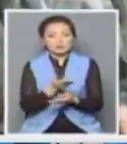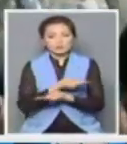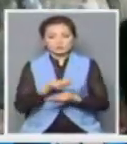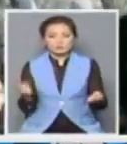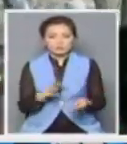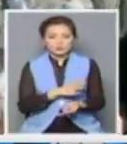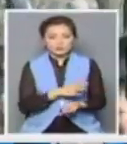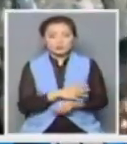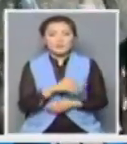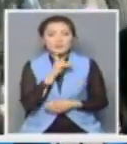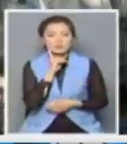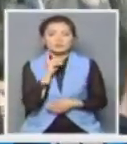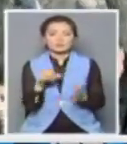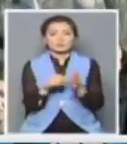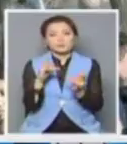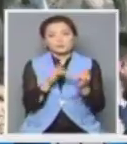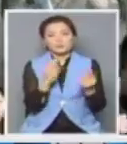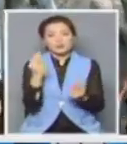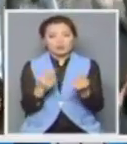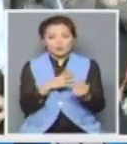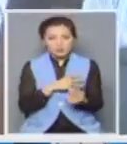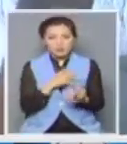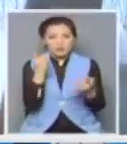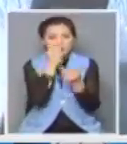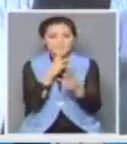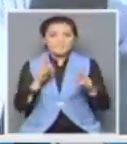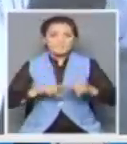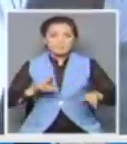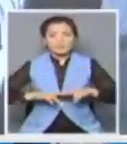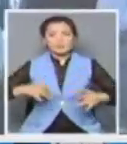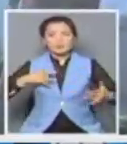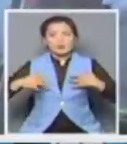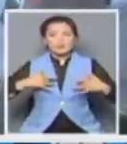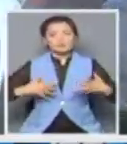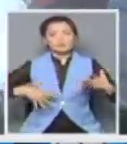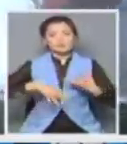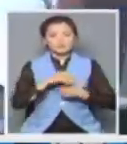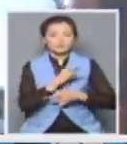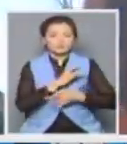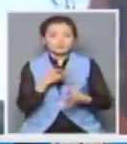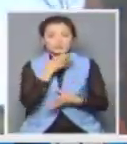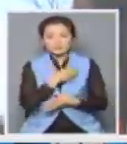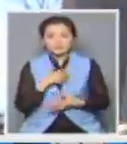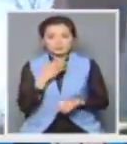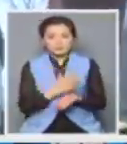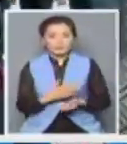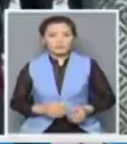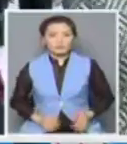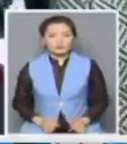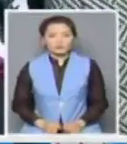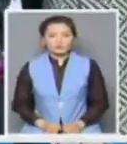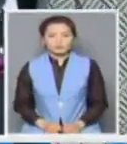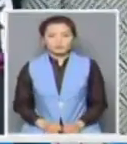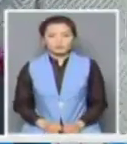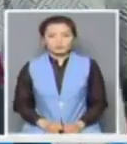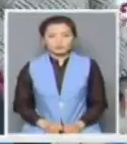үлестірілді. Ал жастар алтыбақан тепті. Салт дәстүрді дәріптейтін сахналық қойылымдар мерекенің маңызын ашты. Мына